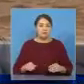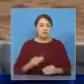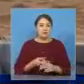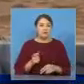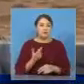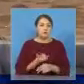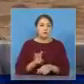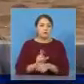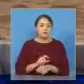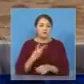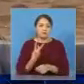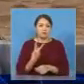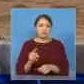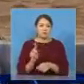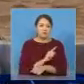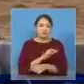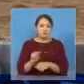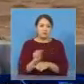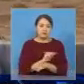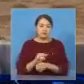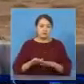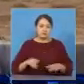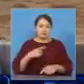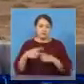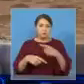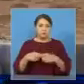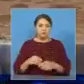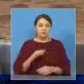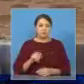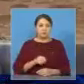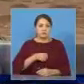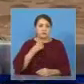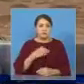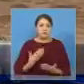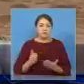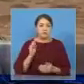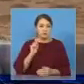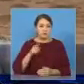наверное, второй эффект воспитательный. Мы воспитываем будущее поколение взрослых, которые